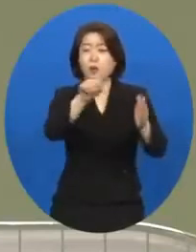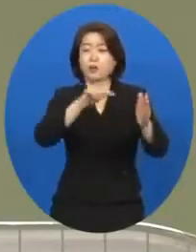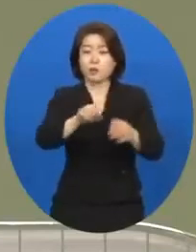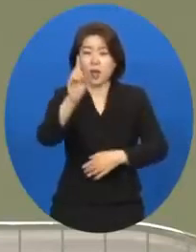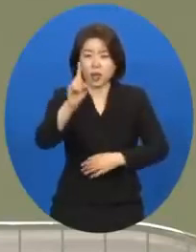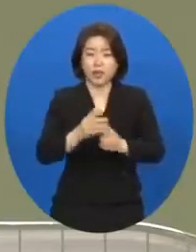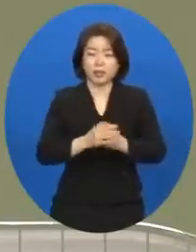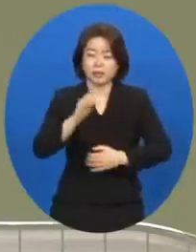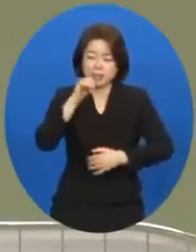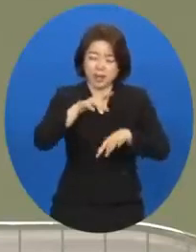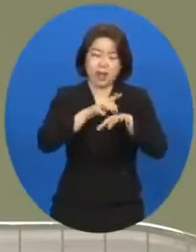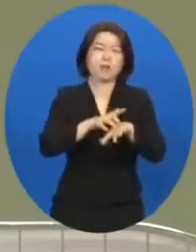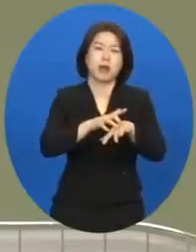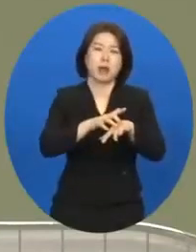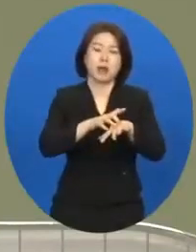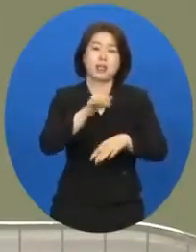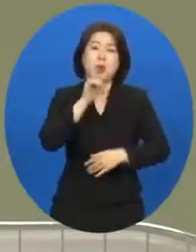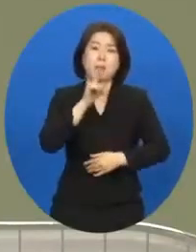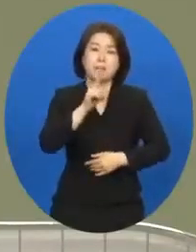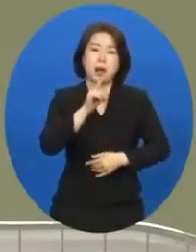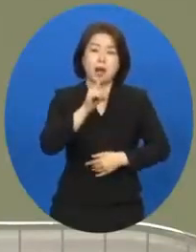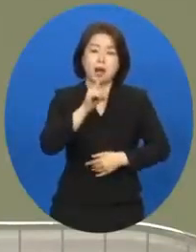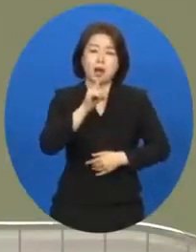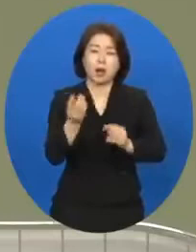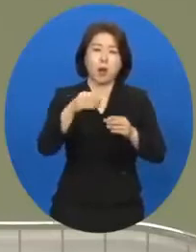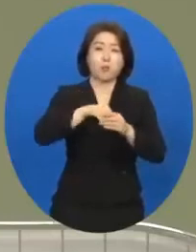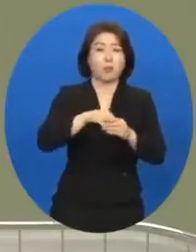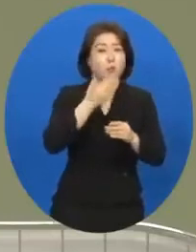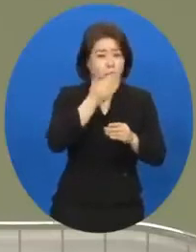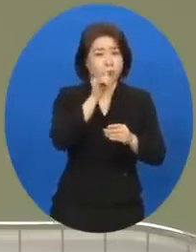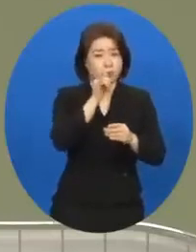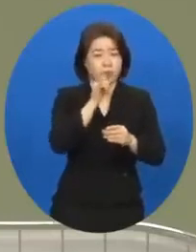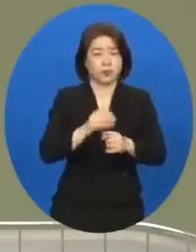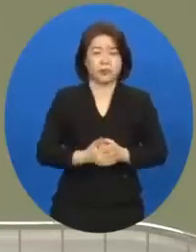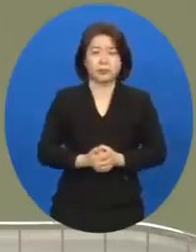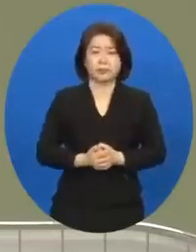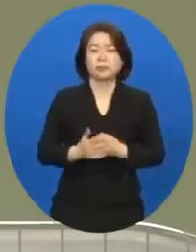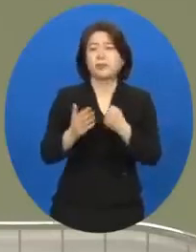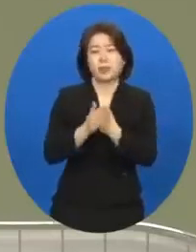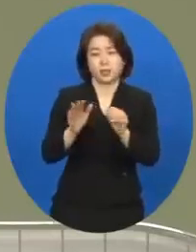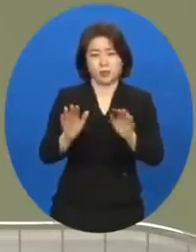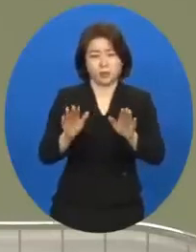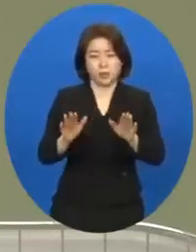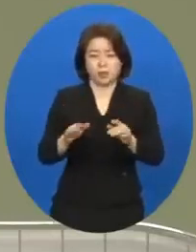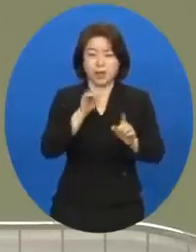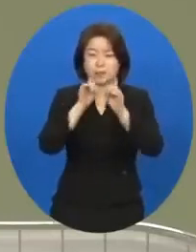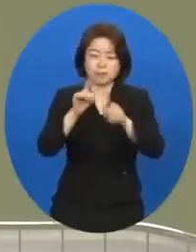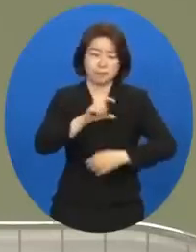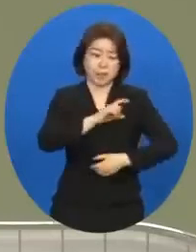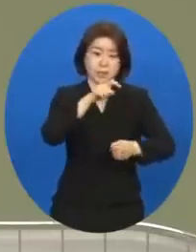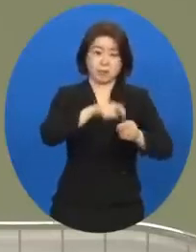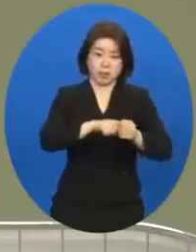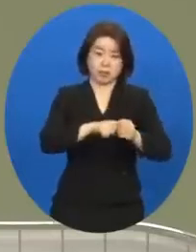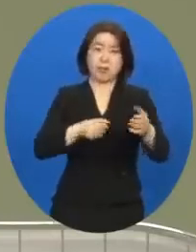하나는 악마이다 라는 말씀에 해당될 수 있다는 겁니다. 그래서 오늘 말씀 제목을 그렇게 정한